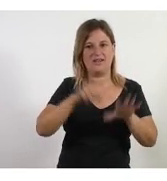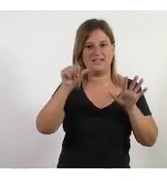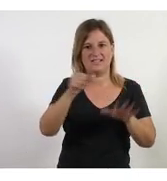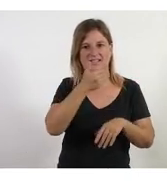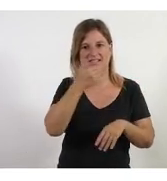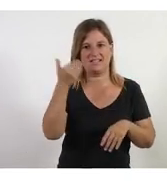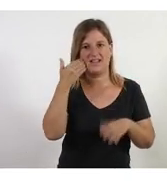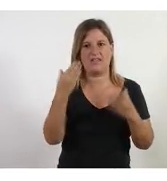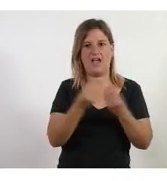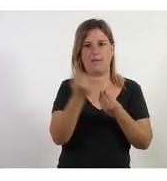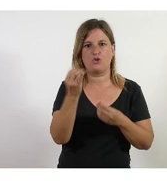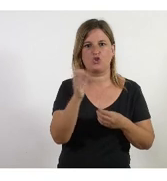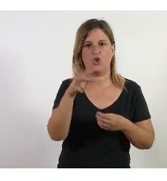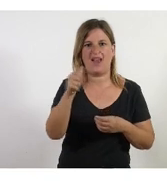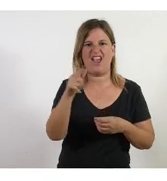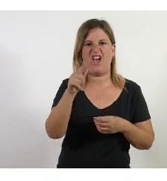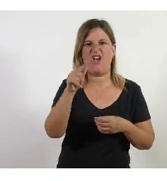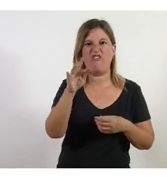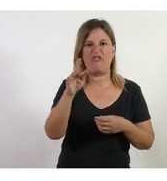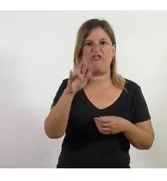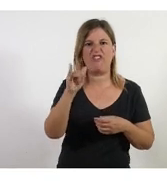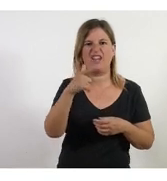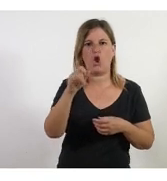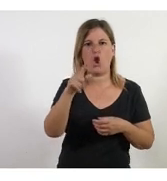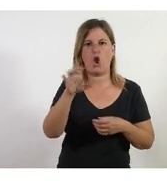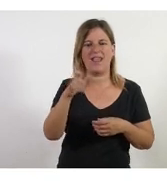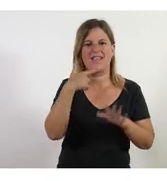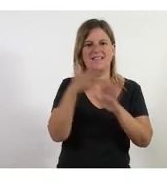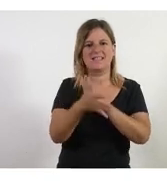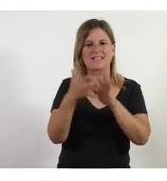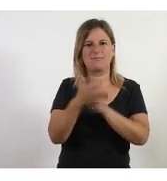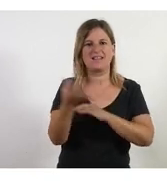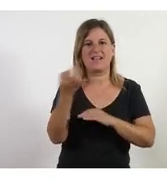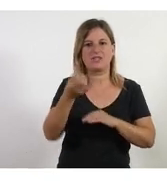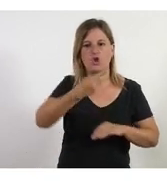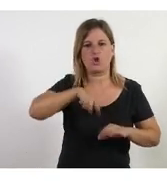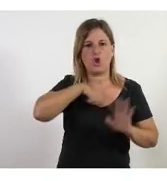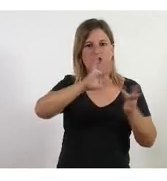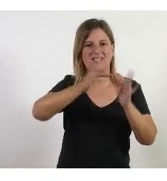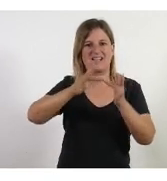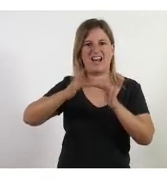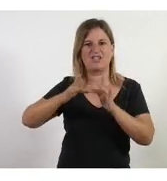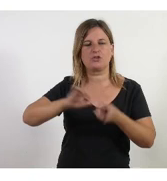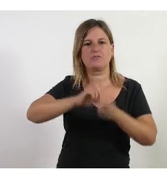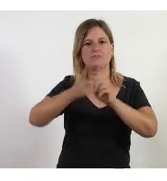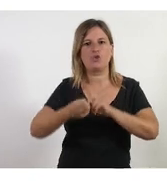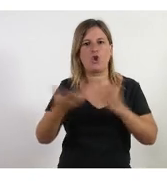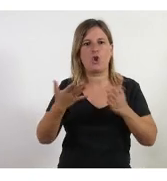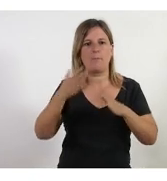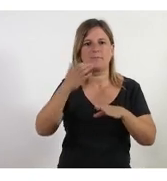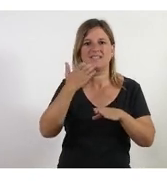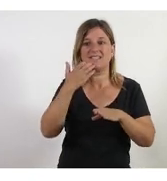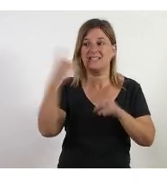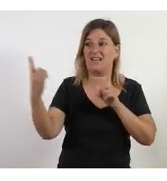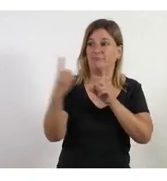Joana Frigoler, amb la que parlarem de com podem transformar els nostres patrons relacionals perquè siguin efectius quan la proximitat